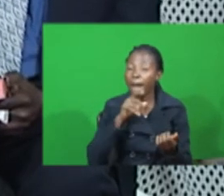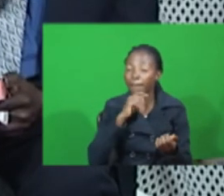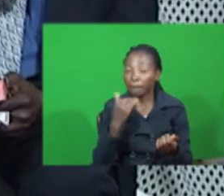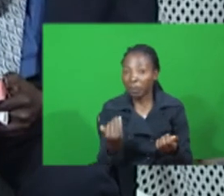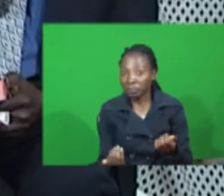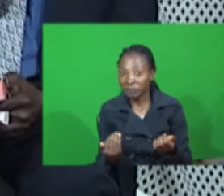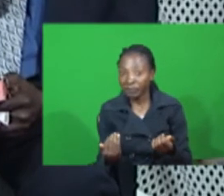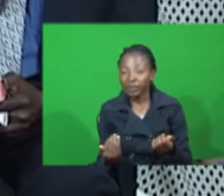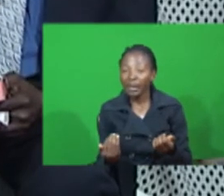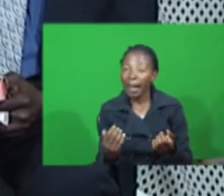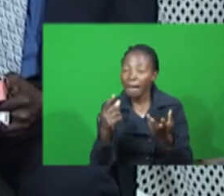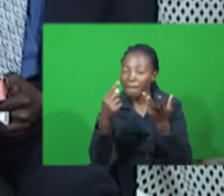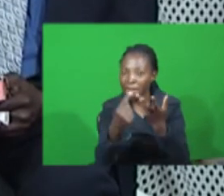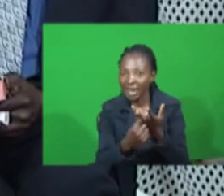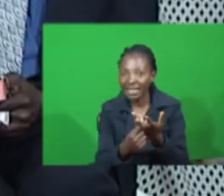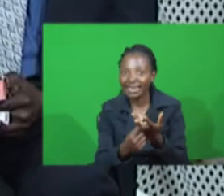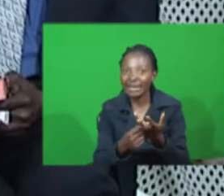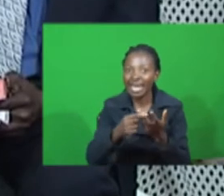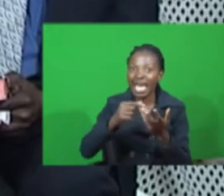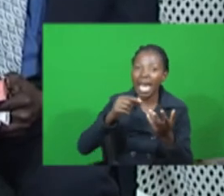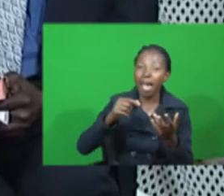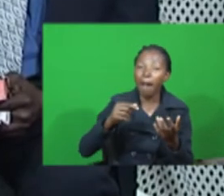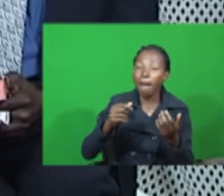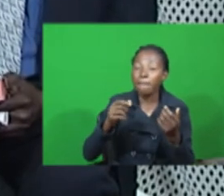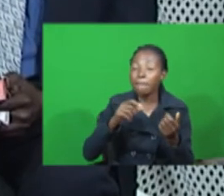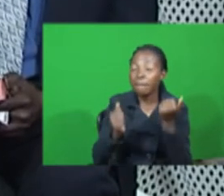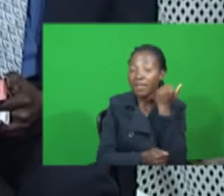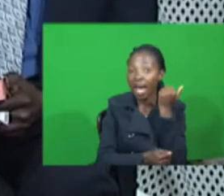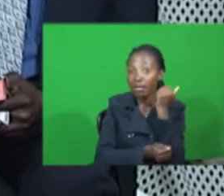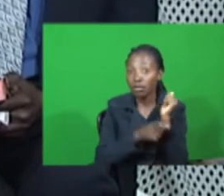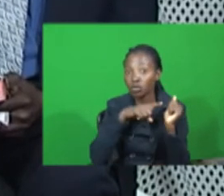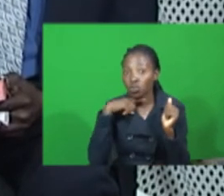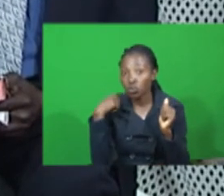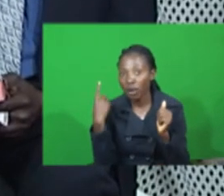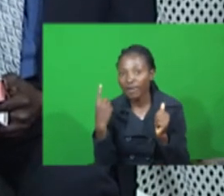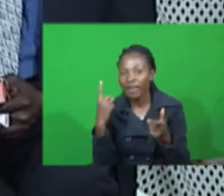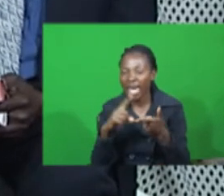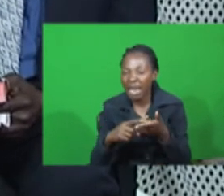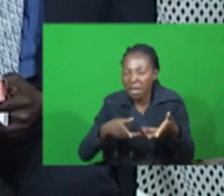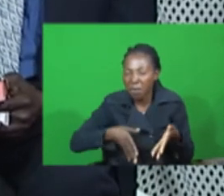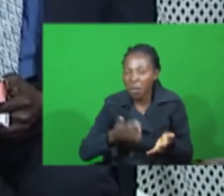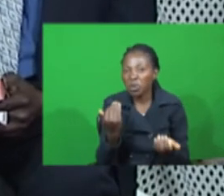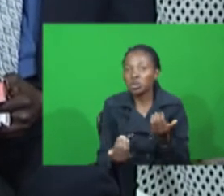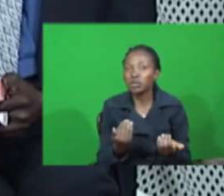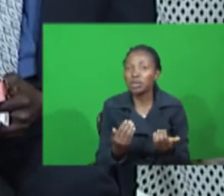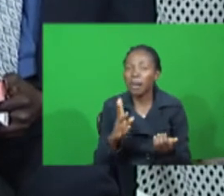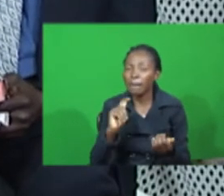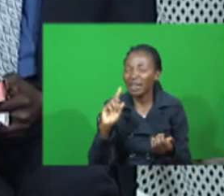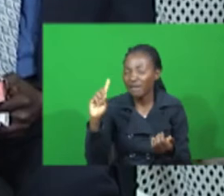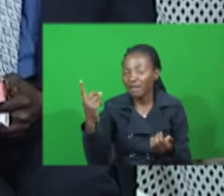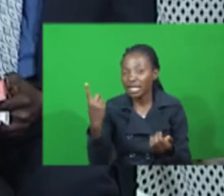anotora maiguru kuti aite vana namaiguru. Asi mwana wedangwe aibuda